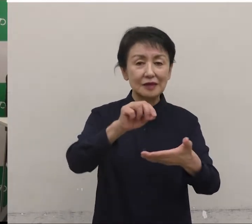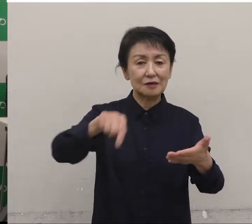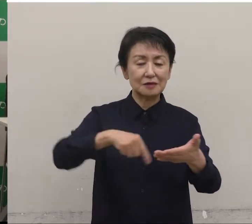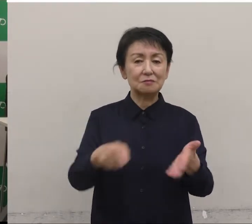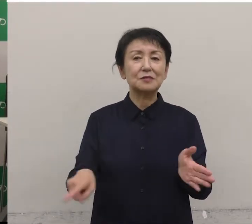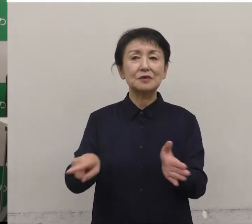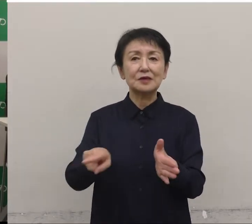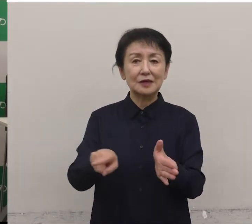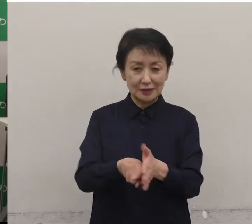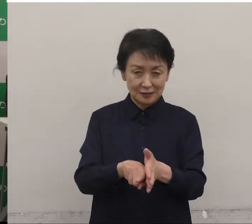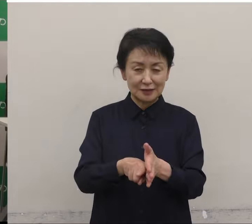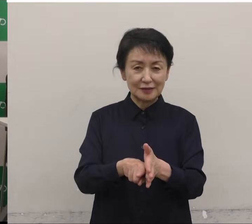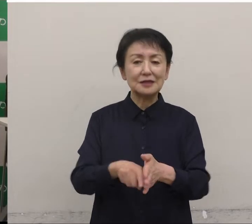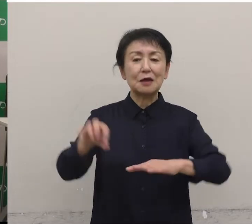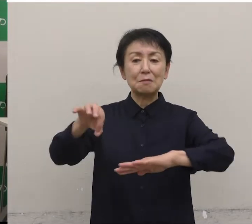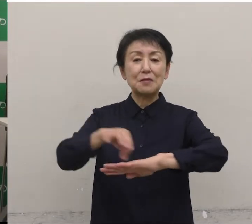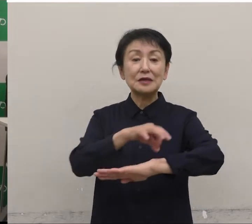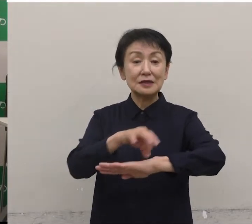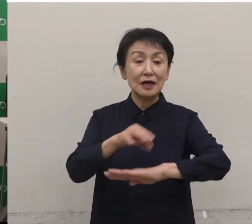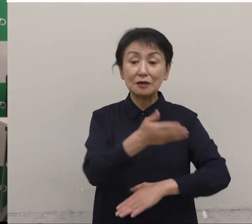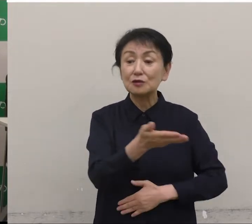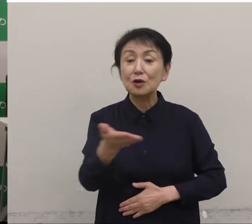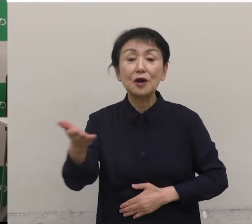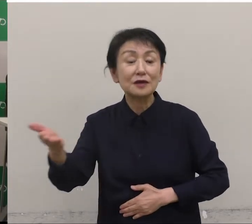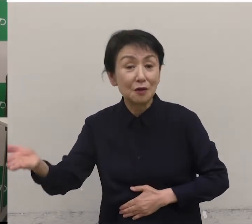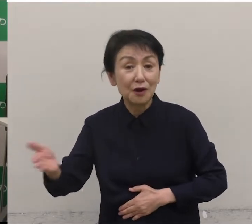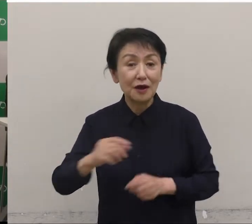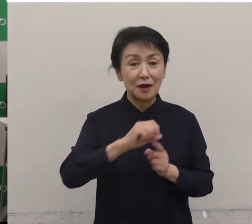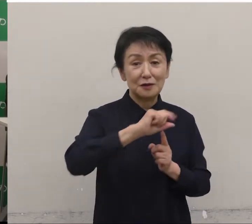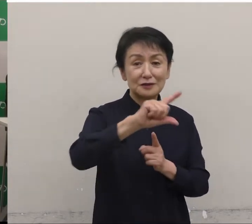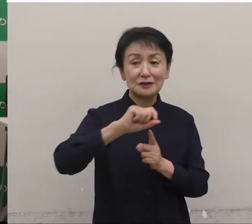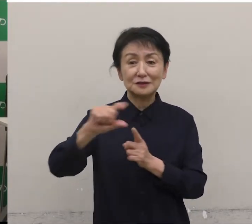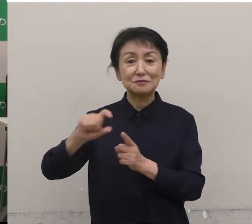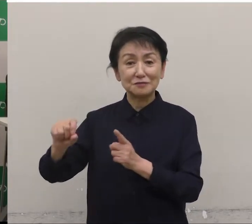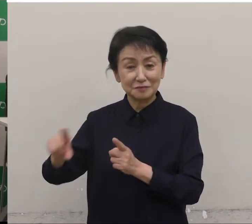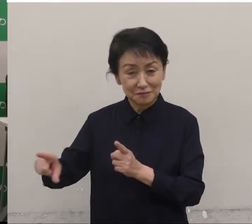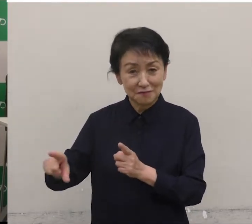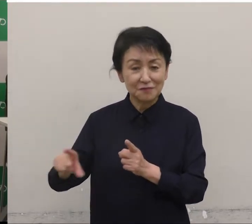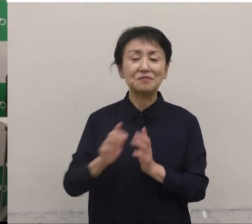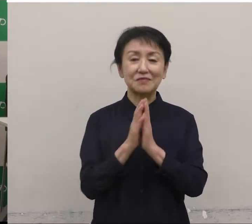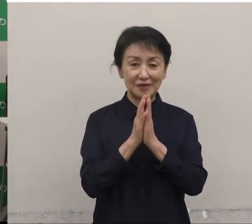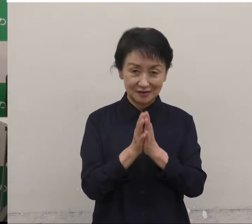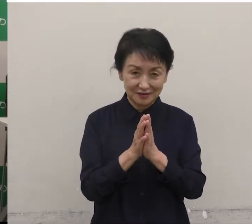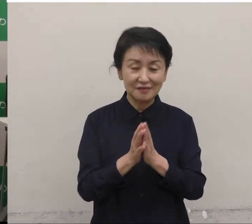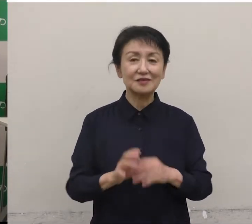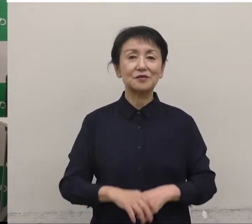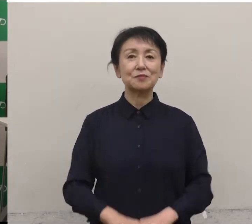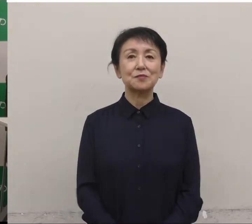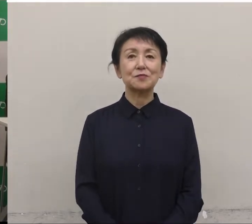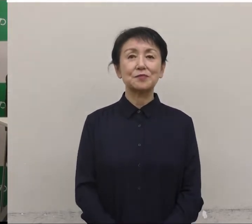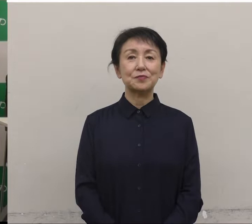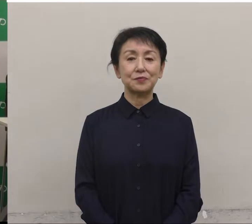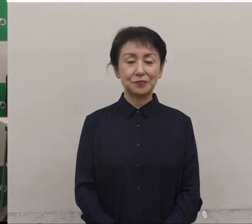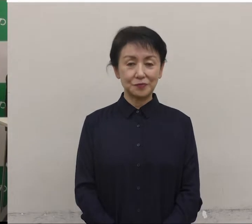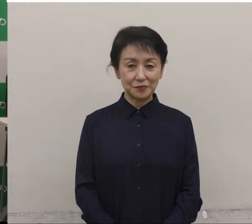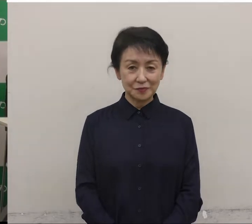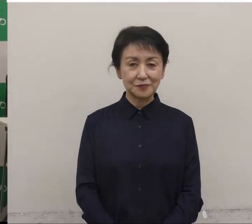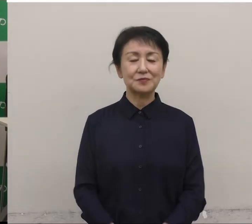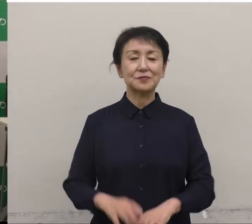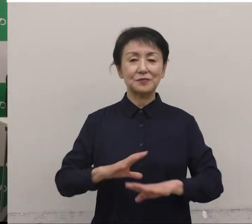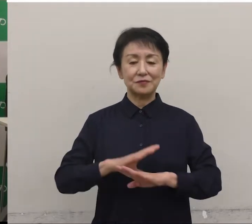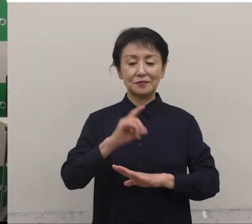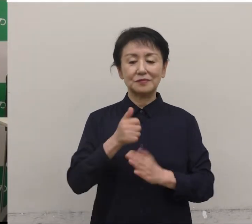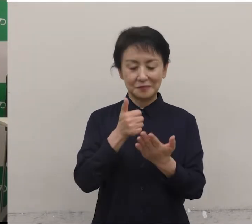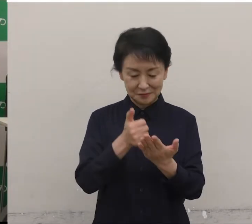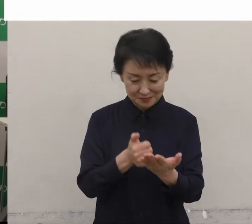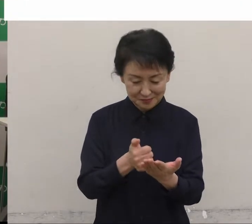れメディアにおきまして取り扱いのほどをよろしくお願いしたいというふうに思います。以上、冒頭のご挨拶とさせていただ